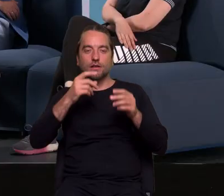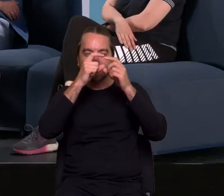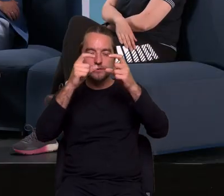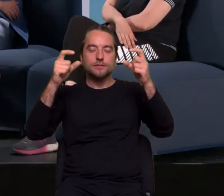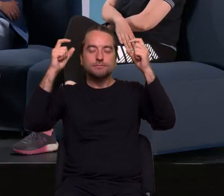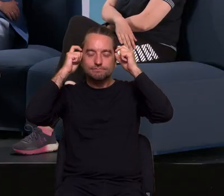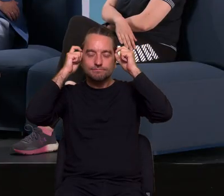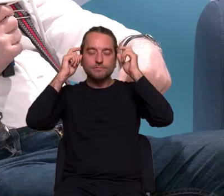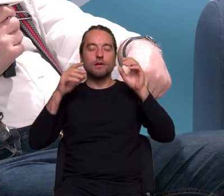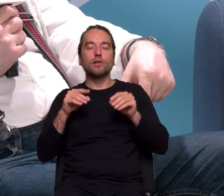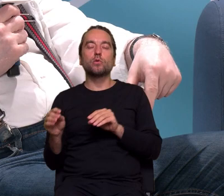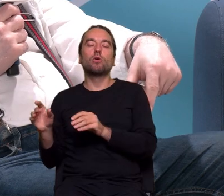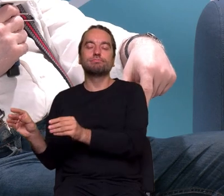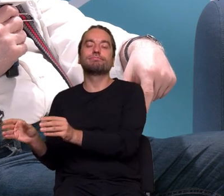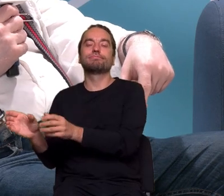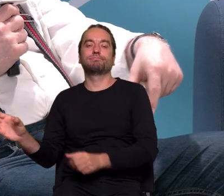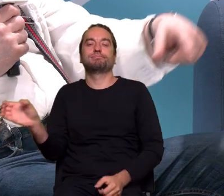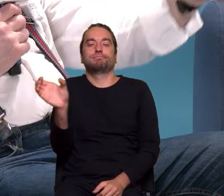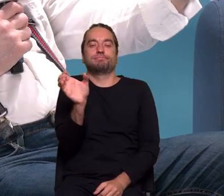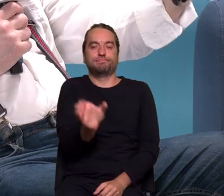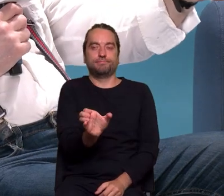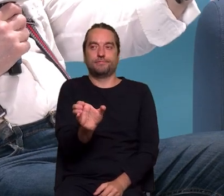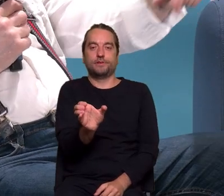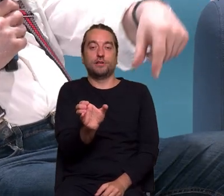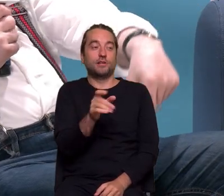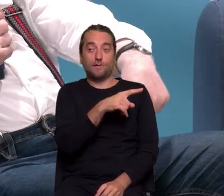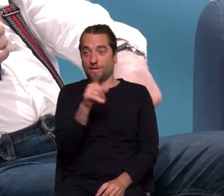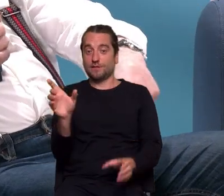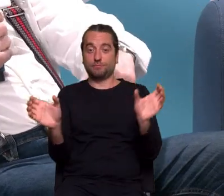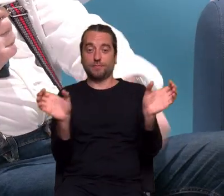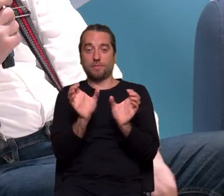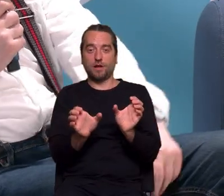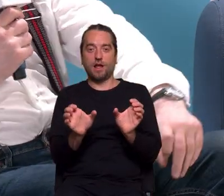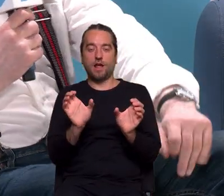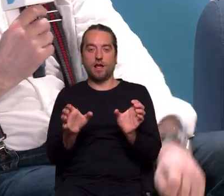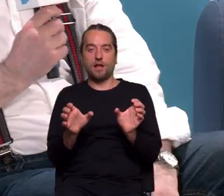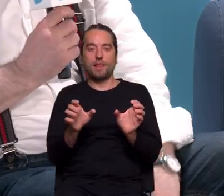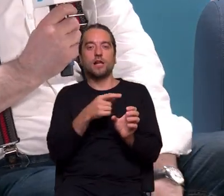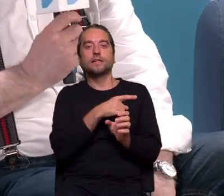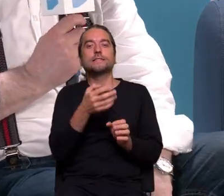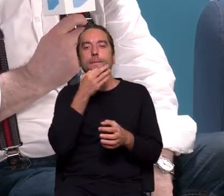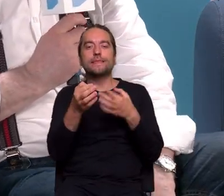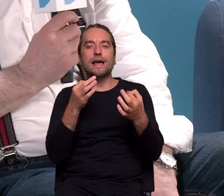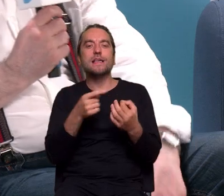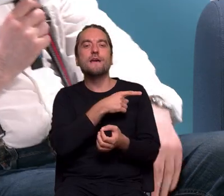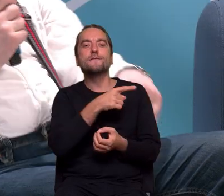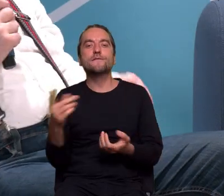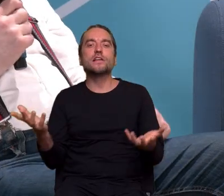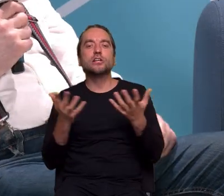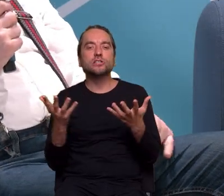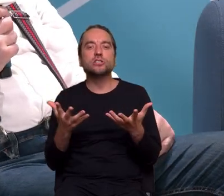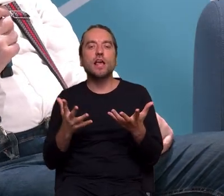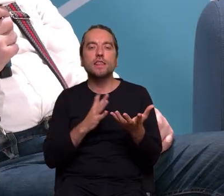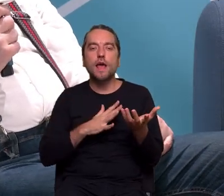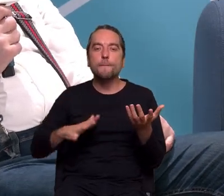tutaj przywiózł, wiecie państwo, wyobraźcie sobie taką sytuację, was też, i posadził, a potem zapytał, gdzie państwo się znajdują na